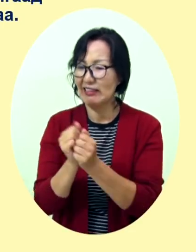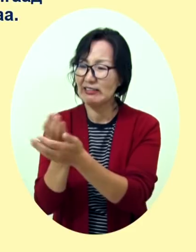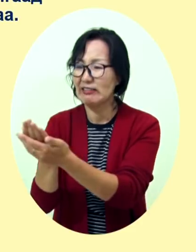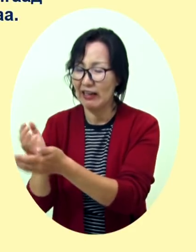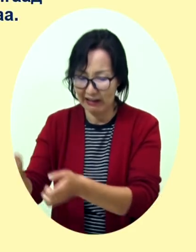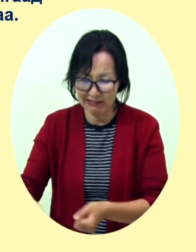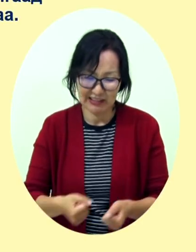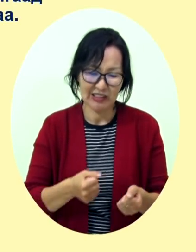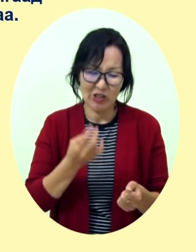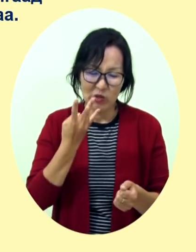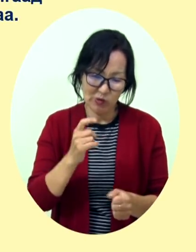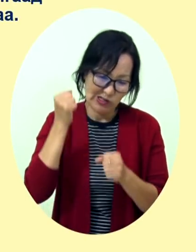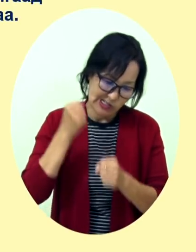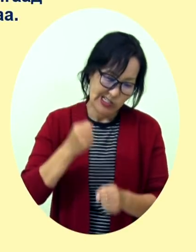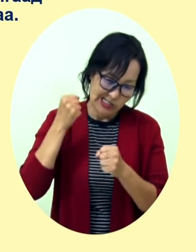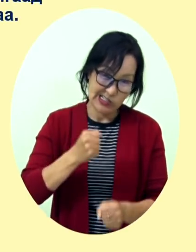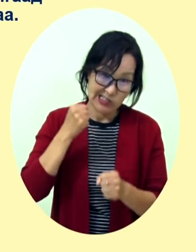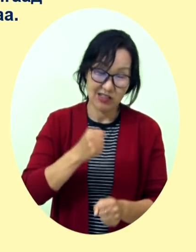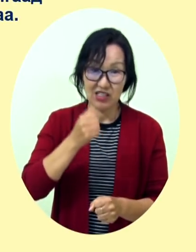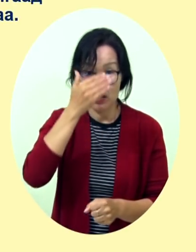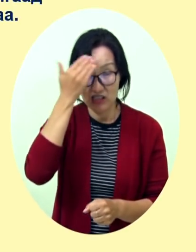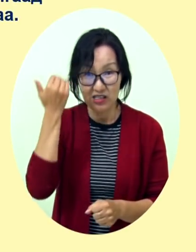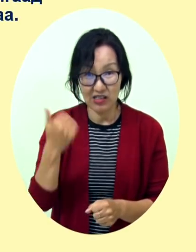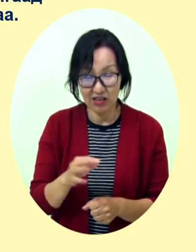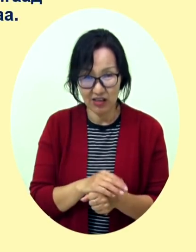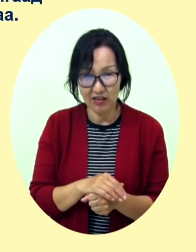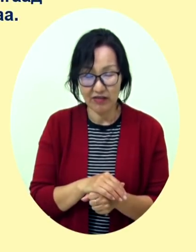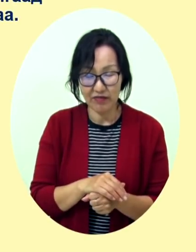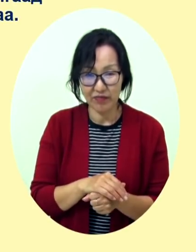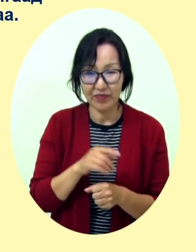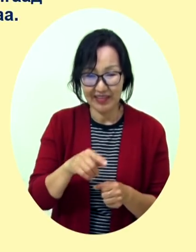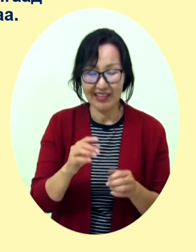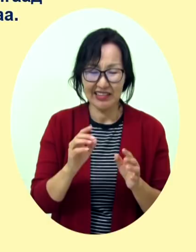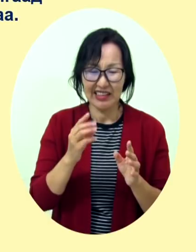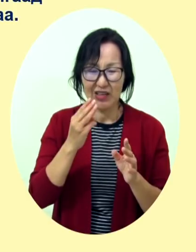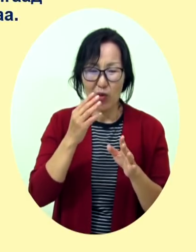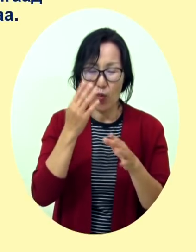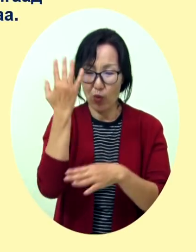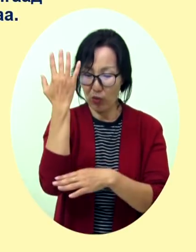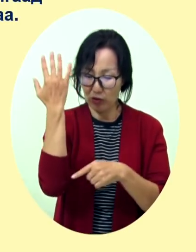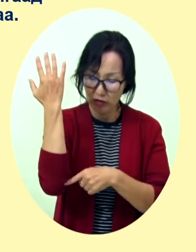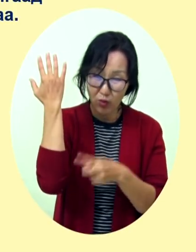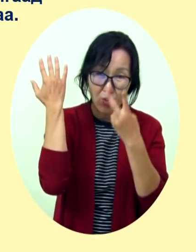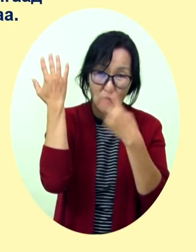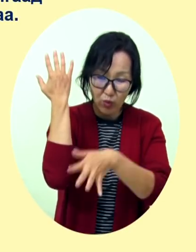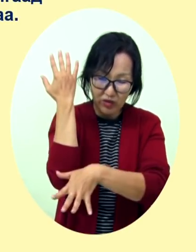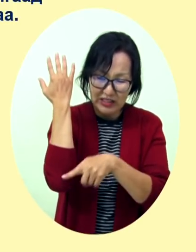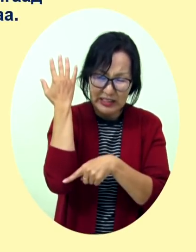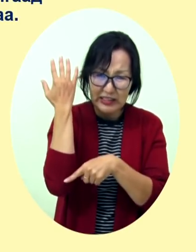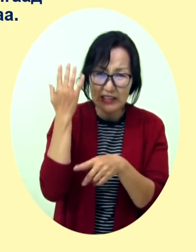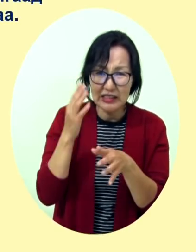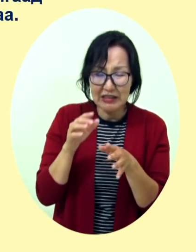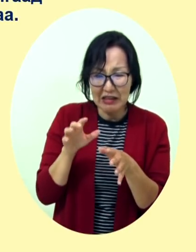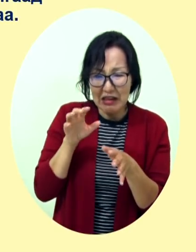авч хэрэглээд ямартай ч нүхээ ухлаа. Тарих модныхоо үндсийг гимтээхгүйгээр суулгаад шороогоор